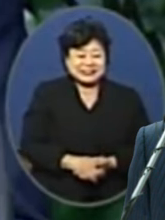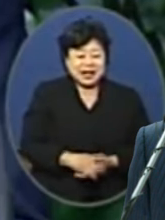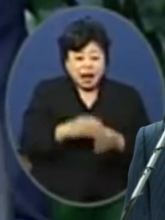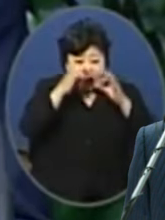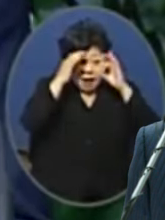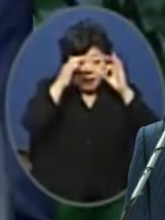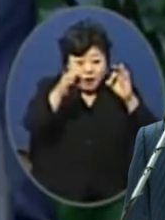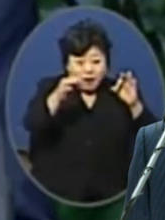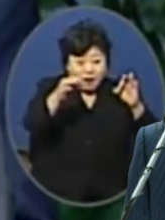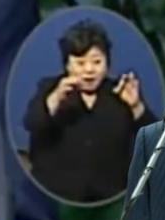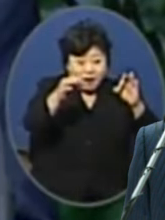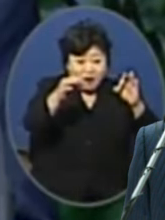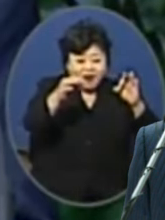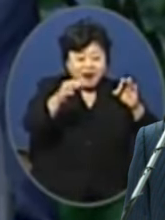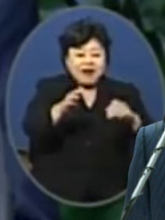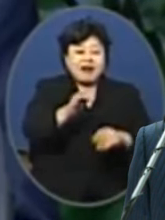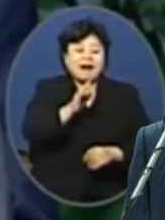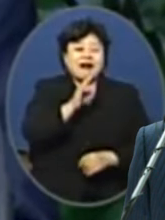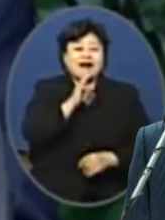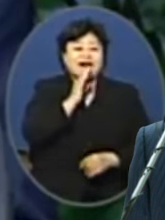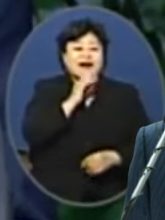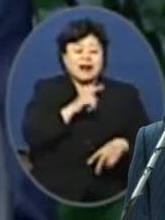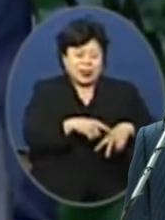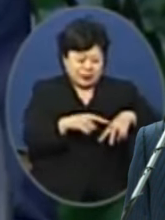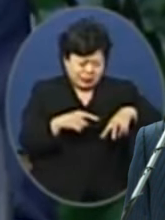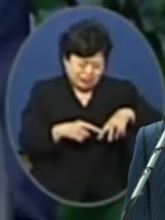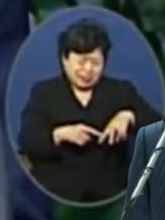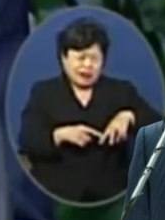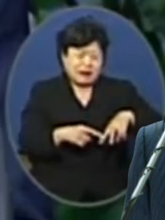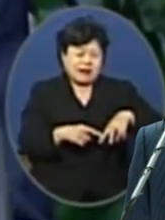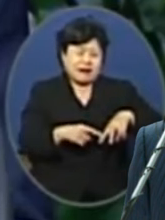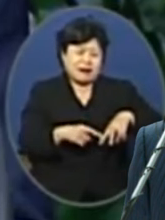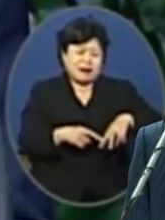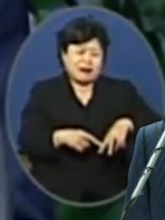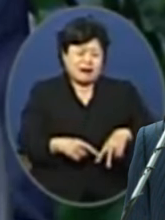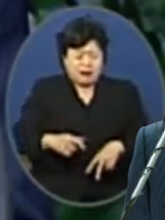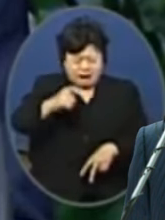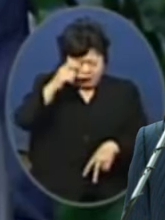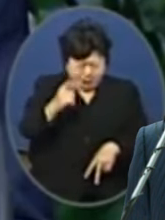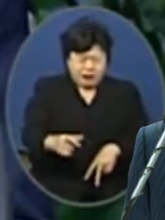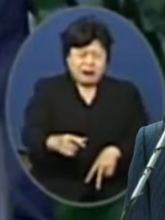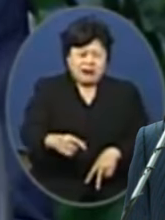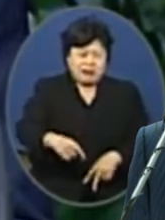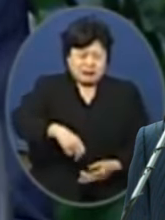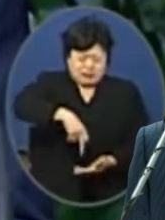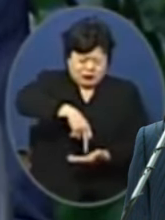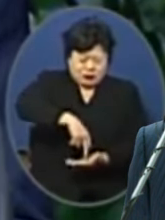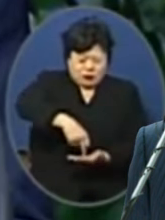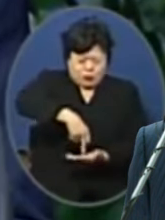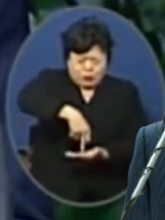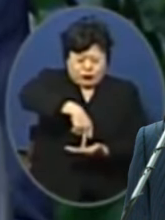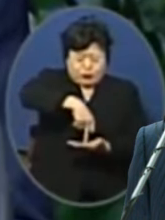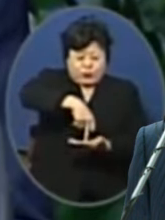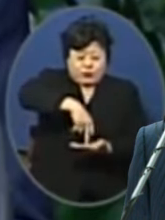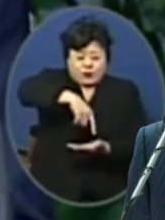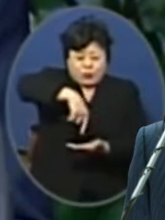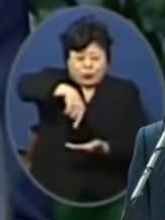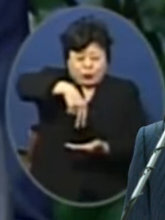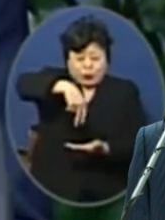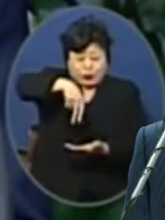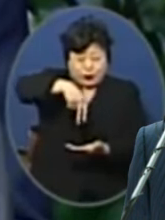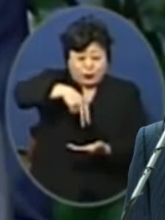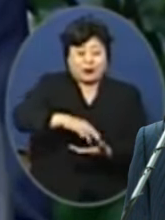볼 때 얼마나 다리에 힘에 힘줄이 강한지 몰라요 그 다리에